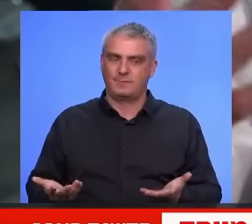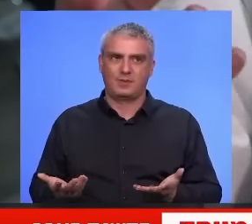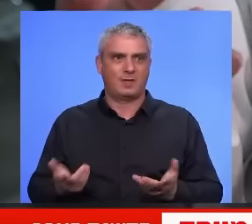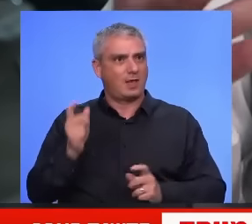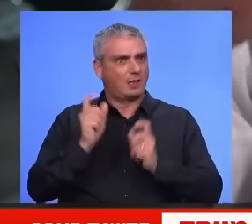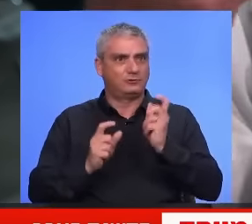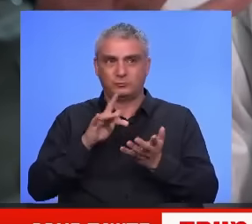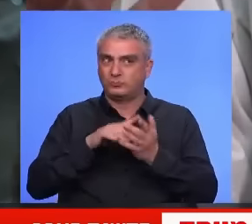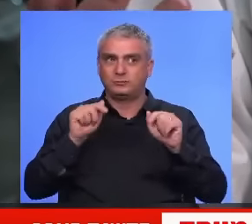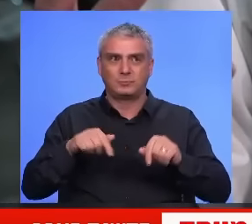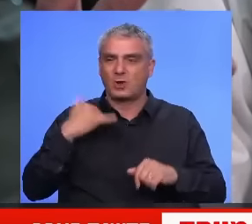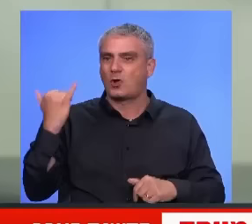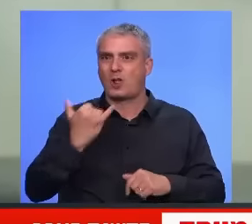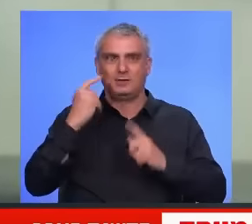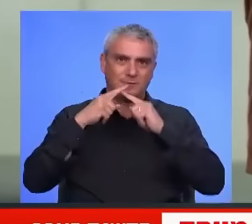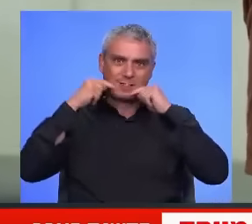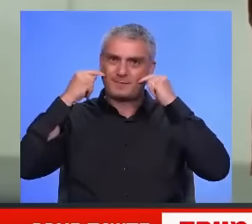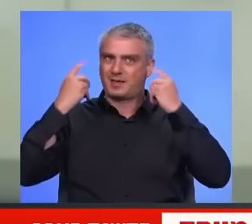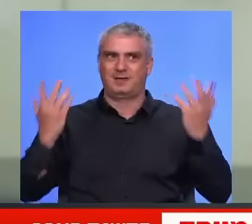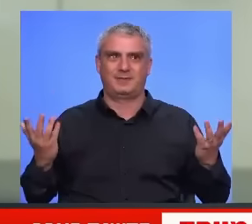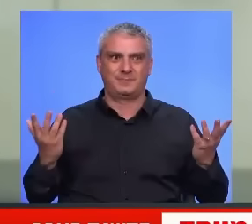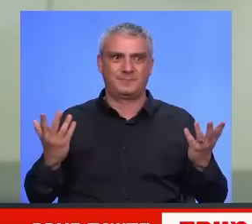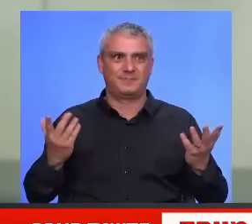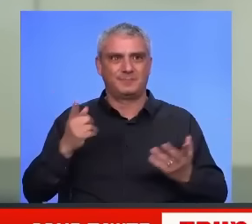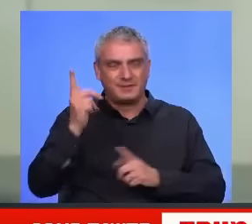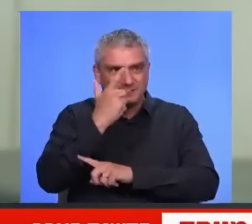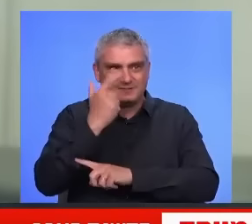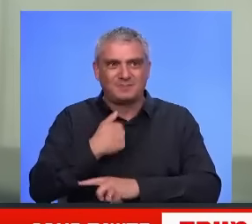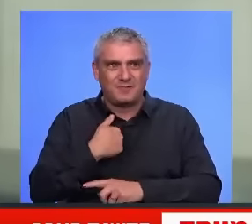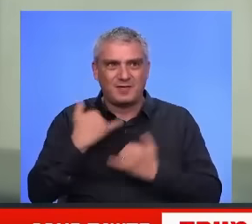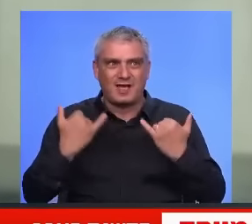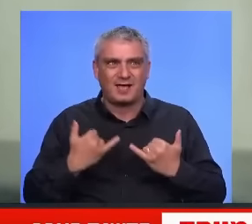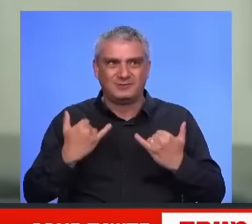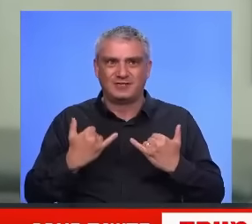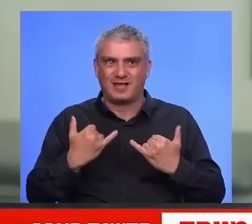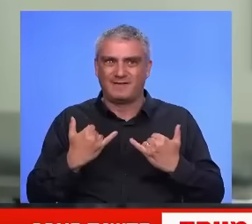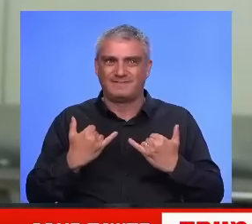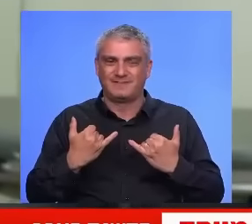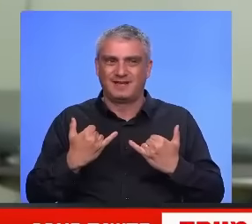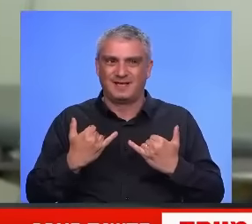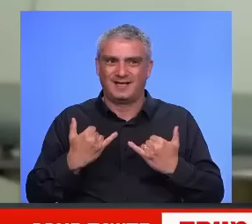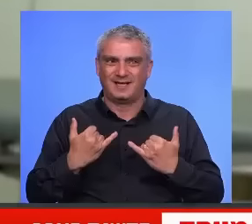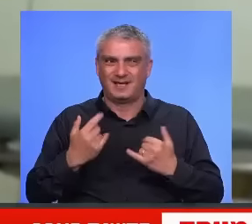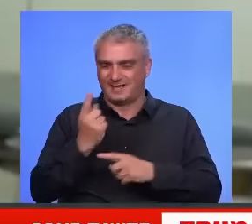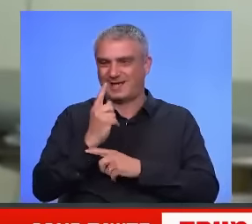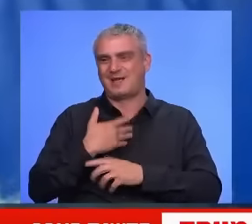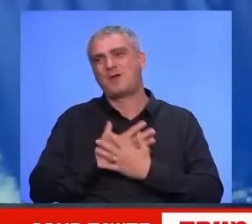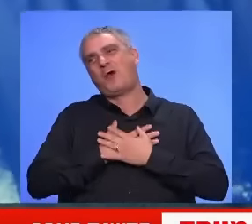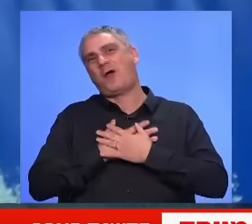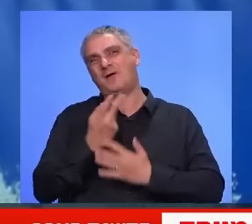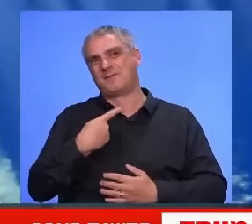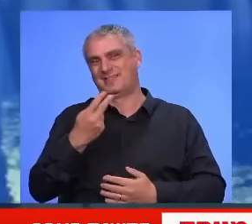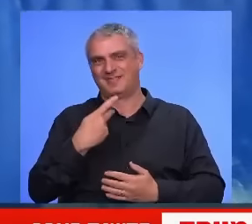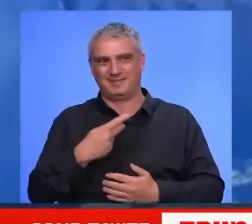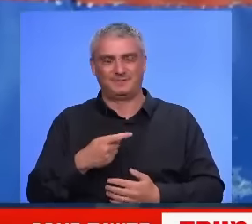אנשים שנמצאים פה כל הזמן מחייכים. אבי, מה, מצלמים אותנו ברגעים איזה... רגעים רומנטיים. אתה